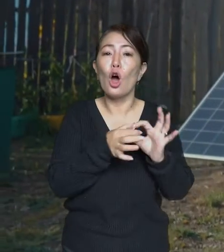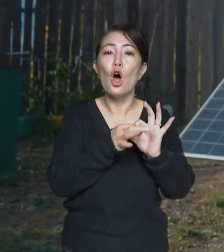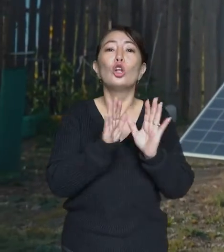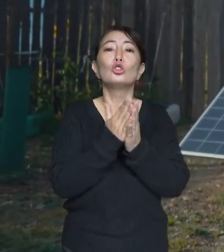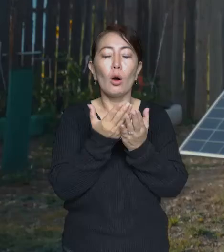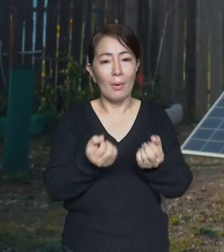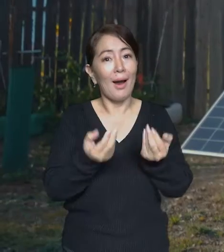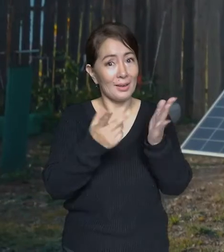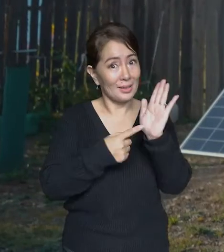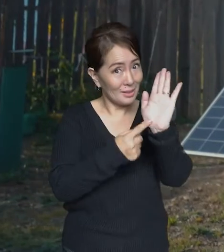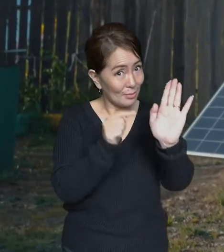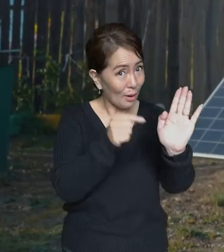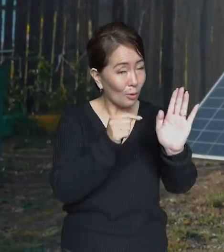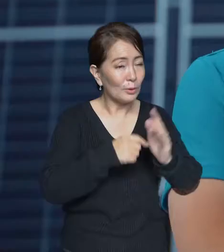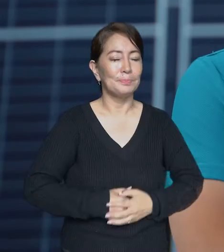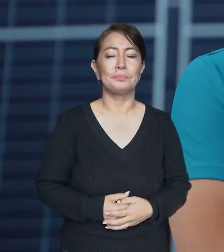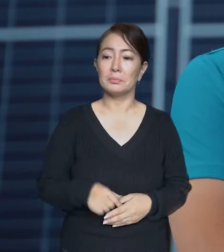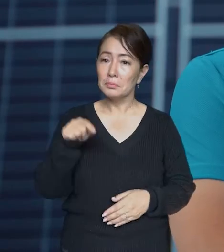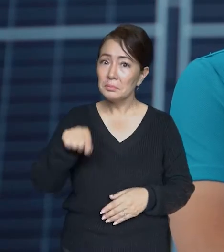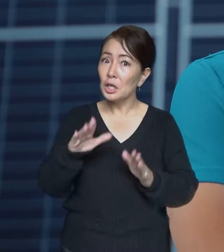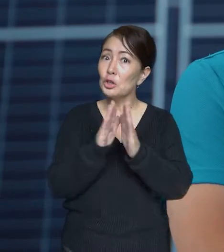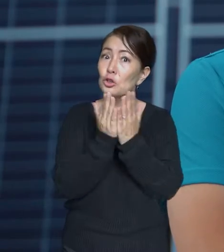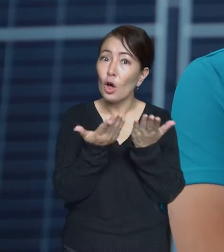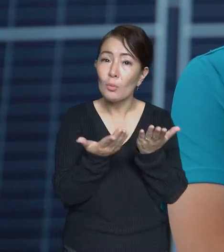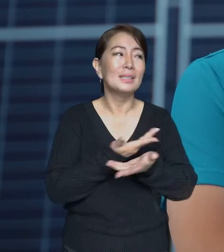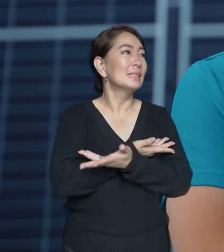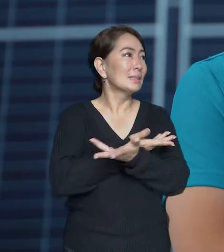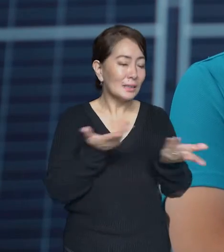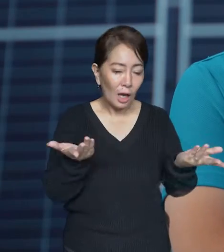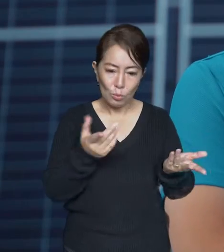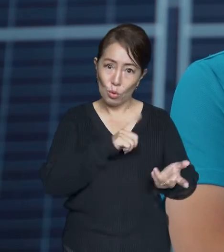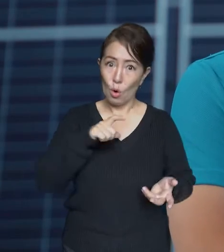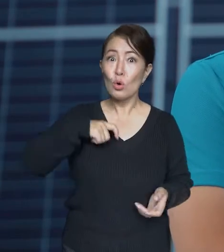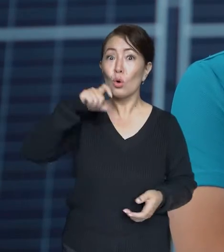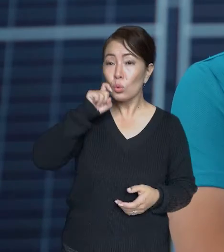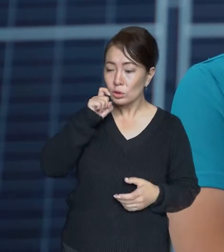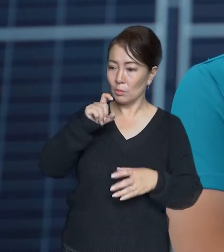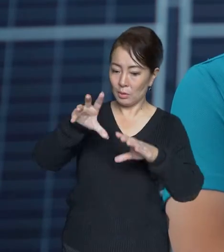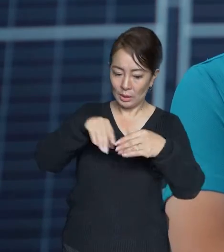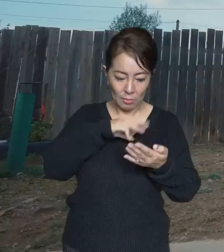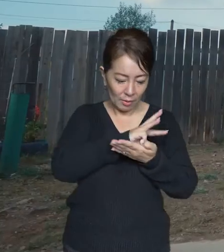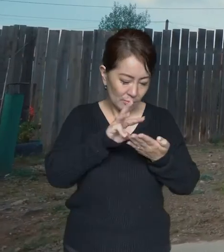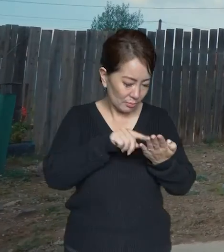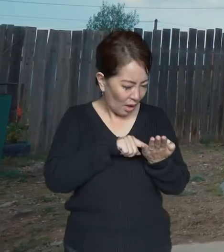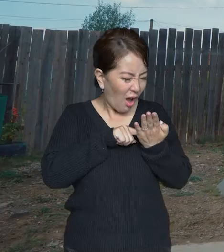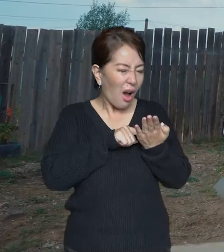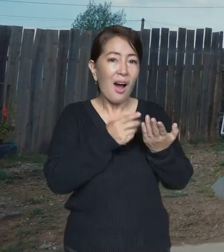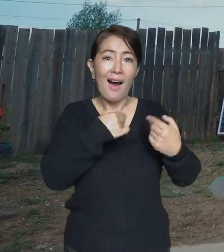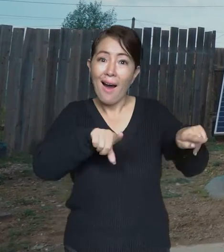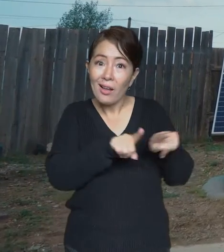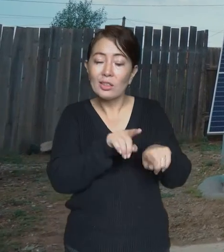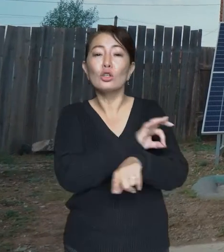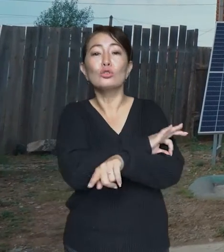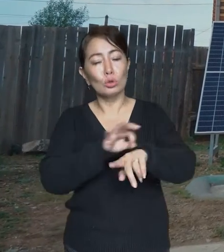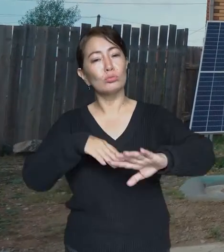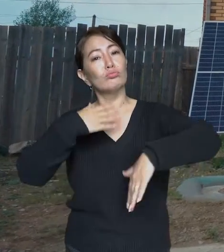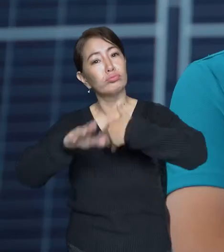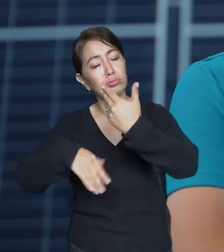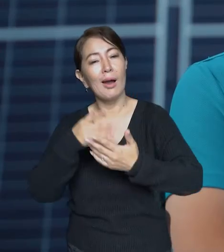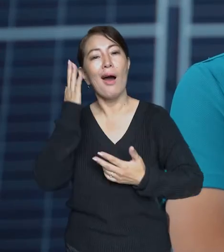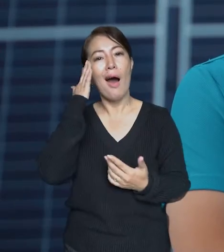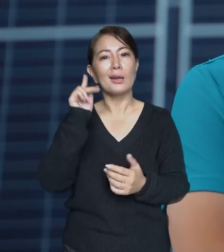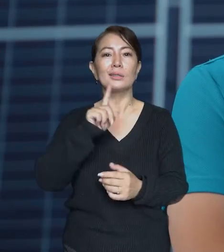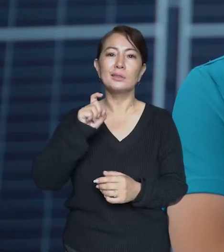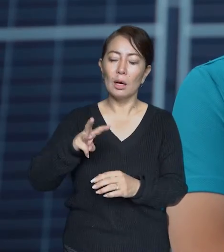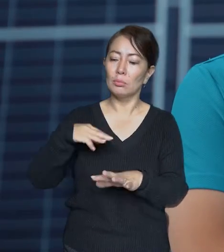авлага гаргасан байгаа. Тиймээс ихгүй гарын авлага юм та бүхэн хүсэх юм бол татаж аваад яг ийм төрлийн төслийг хэрэгжүүлэх бүх